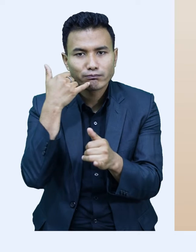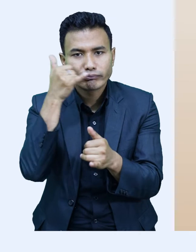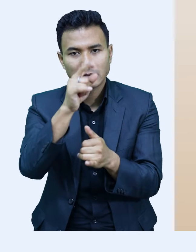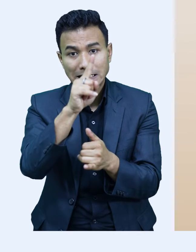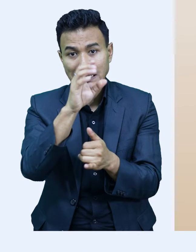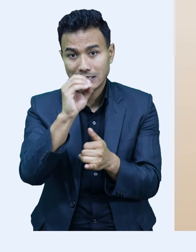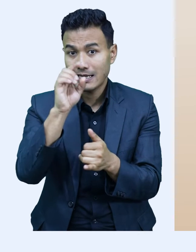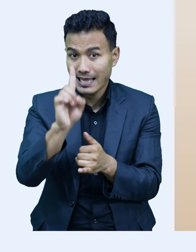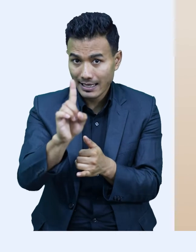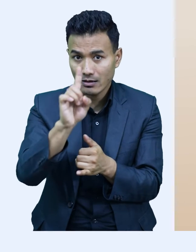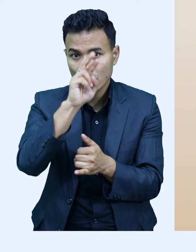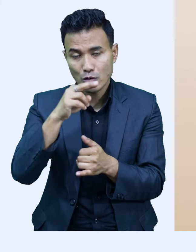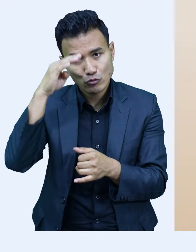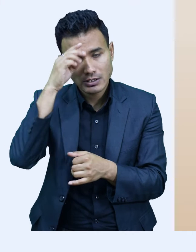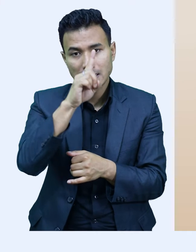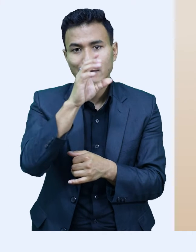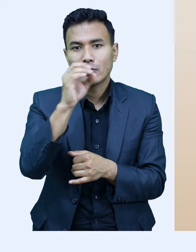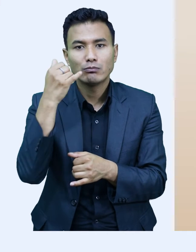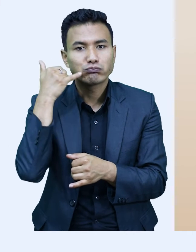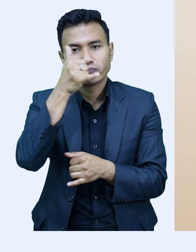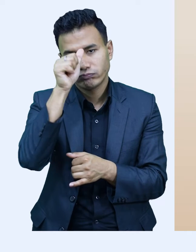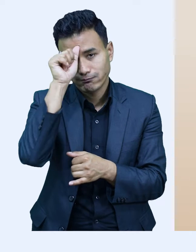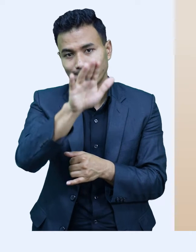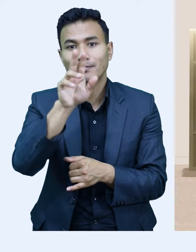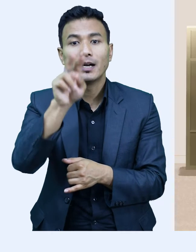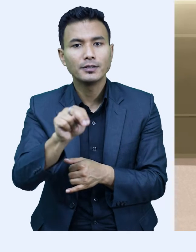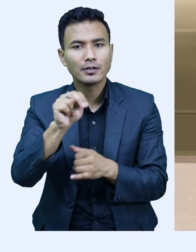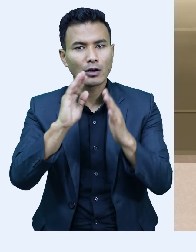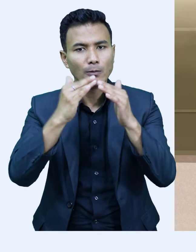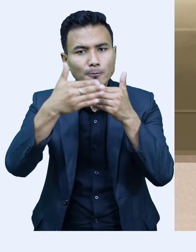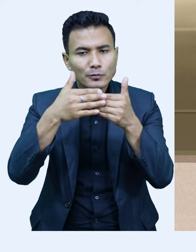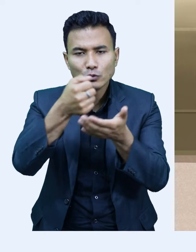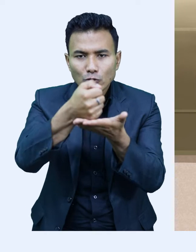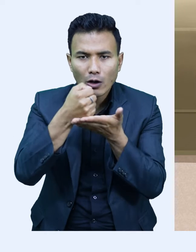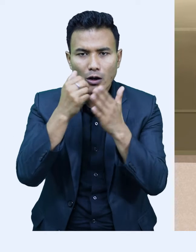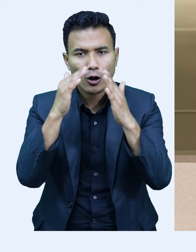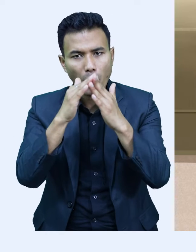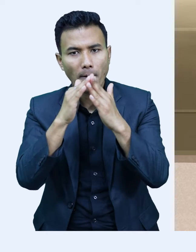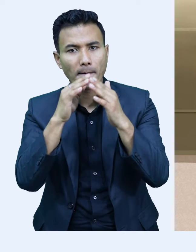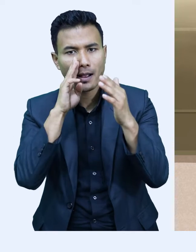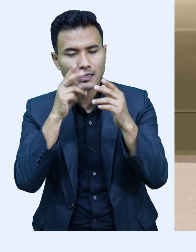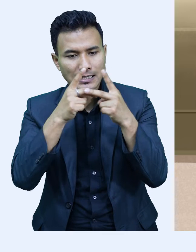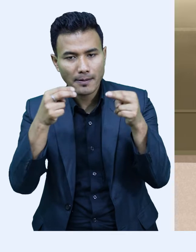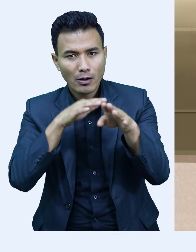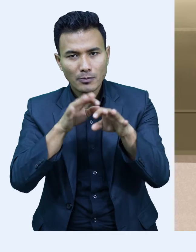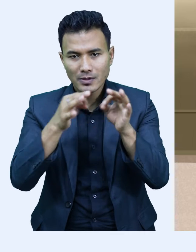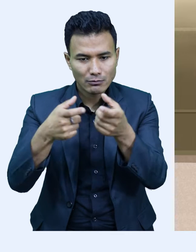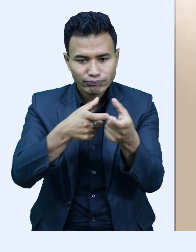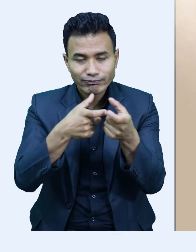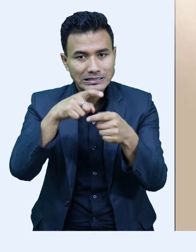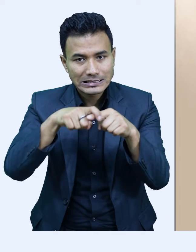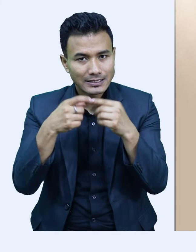दमकललाई 101 र प्रहरीलाई 100 खबर गर्नुपर्छ। छरछिमेकीको सहयोगमा घरमै भएका अग्निशमन